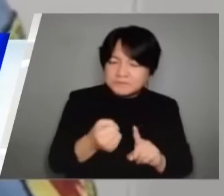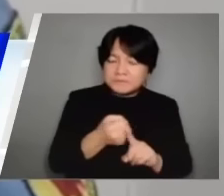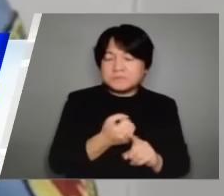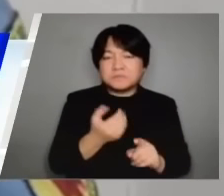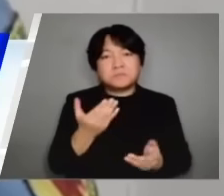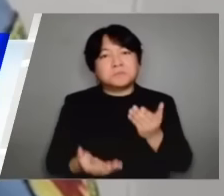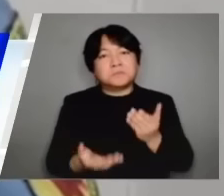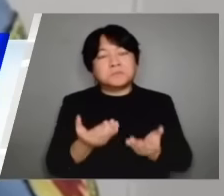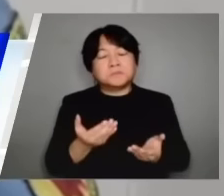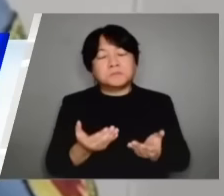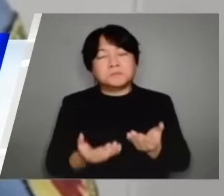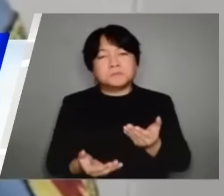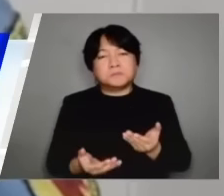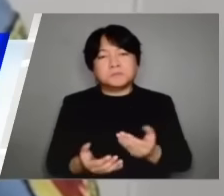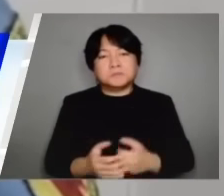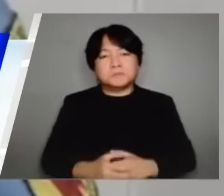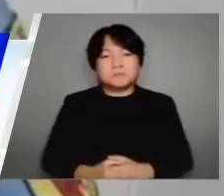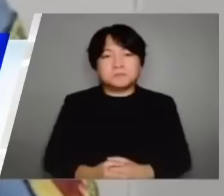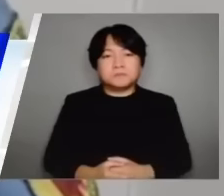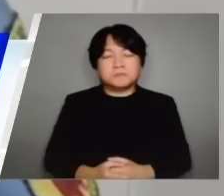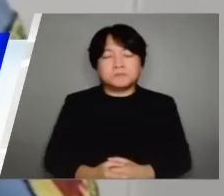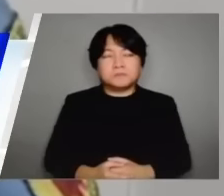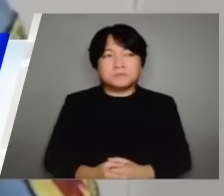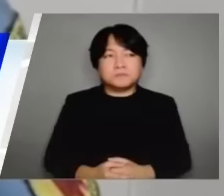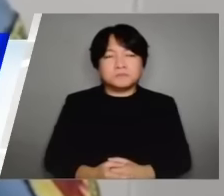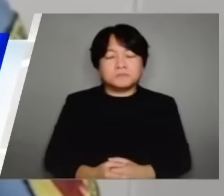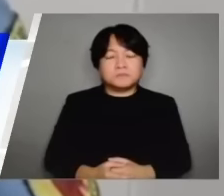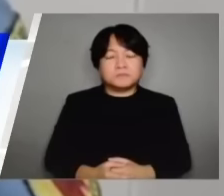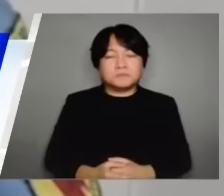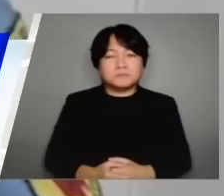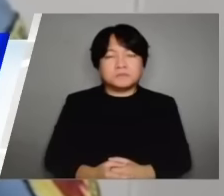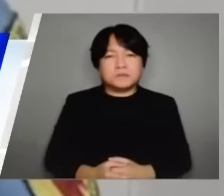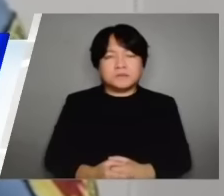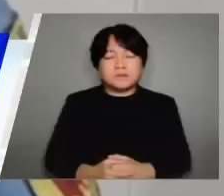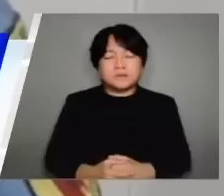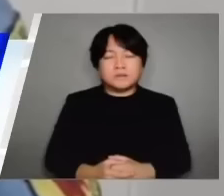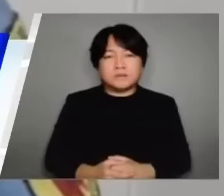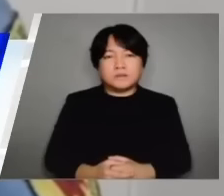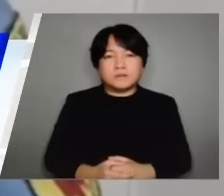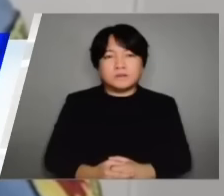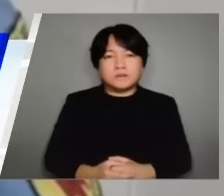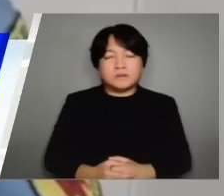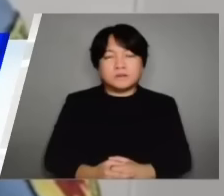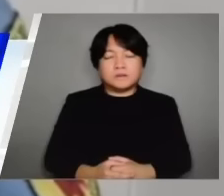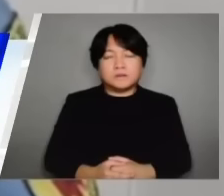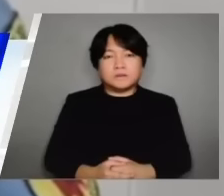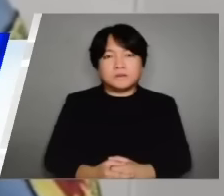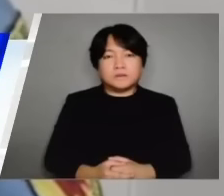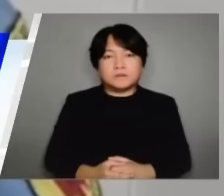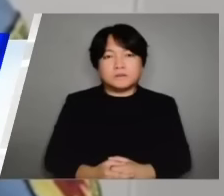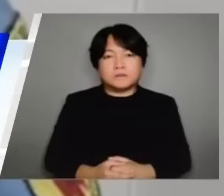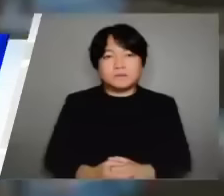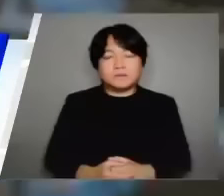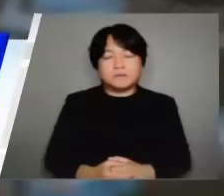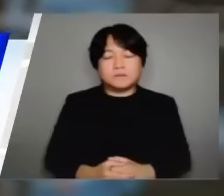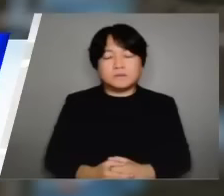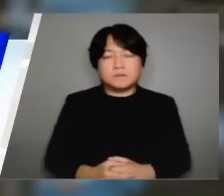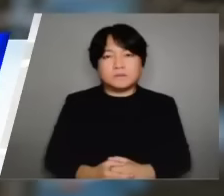gina tagaan ni chance ah kung paano yag ma ano dakop sa